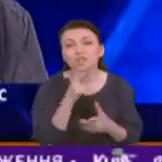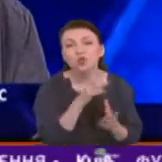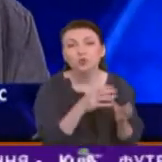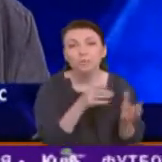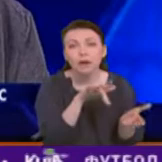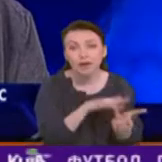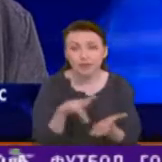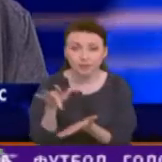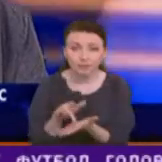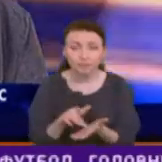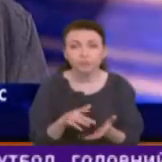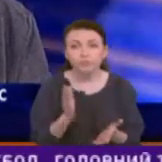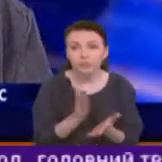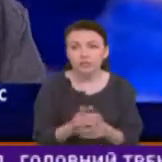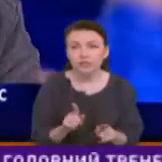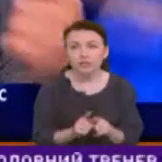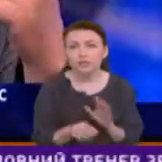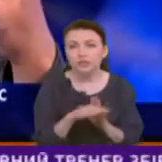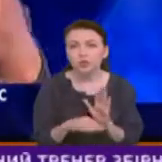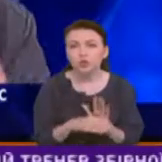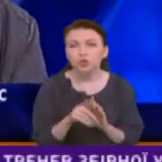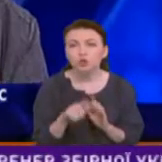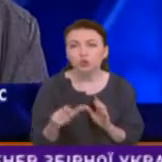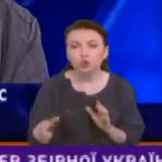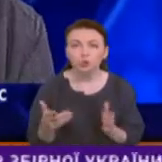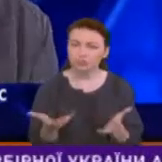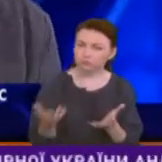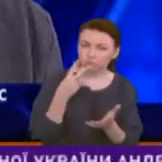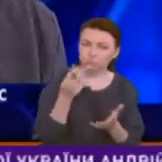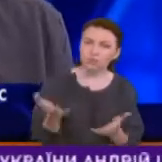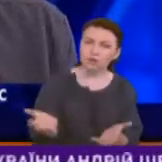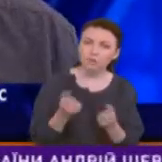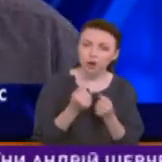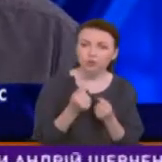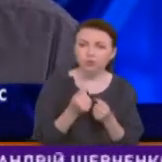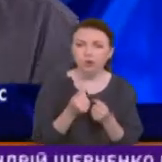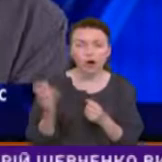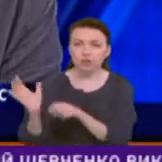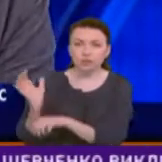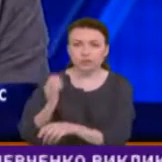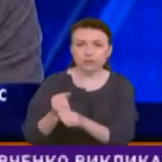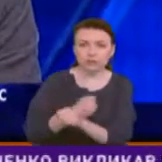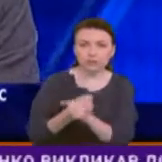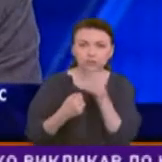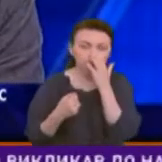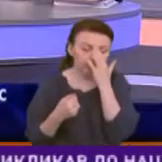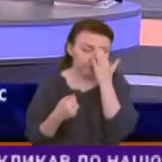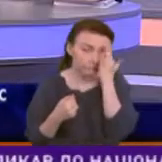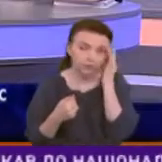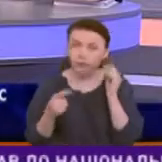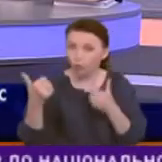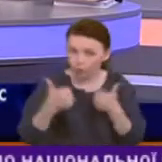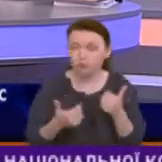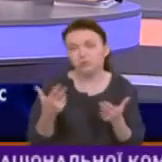імперії мали такий статут, що люди приймають священника, а не їм присилають. Уявіть собі, я бачив там цю... Там конкурс